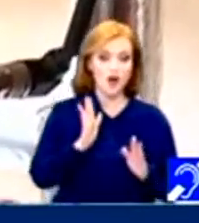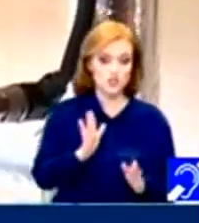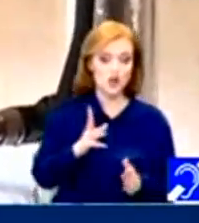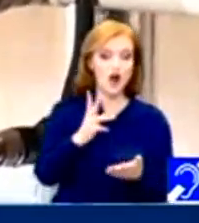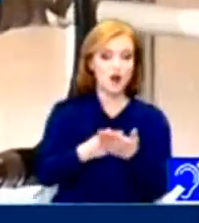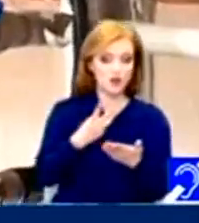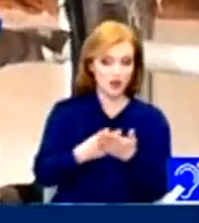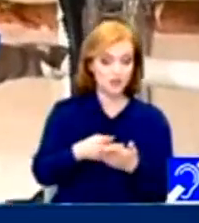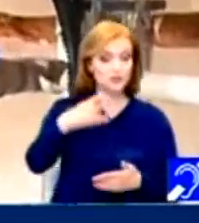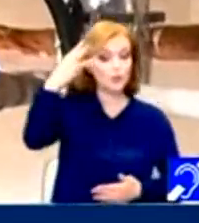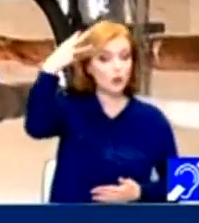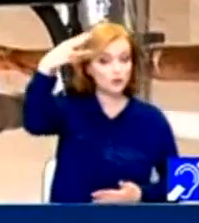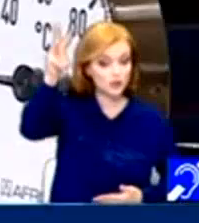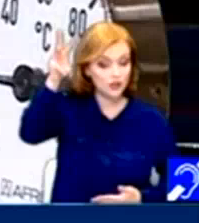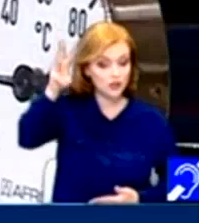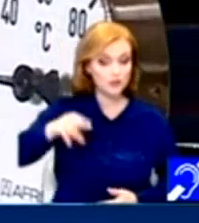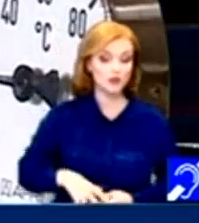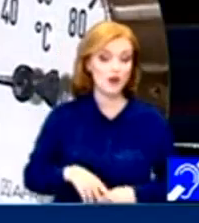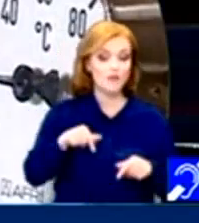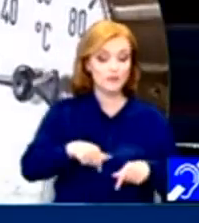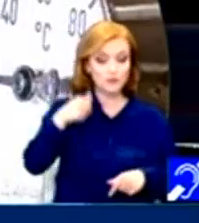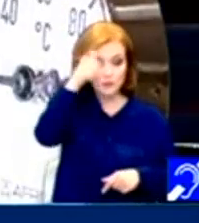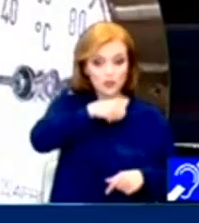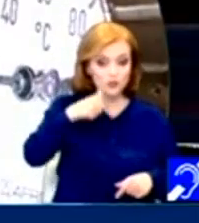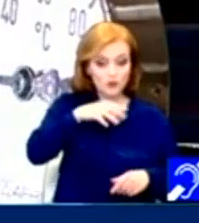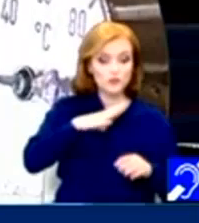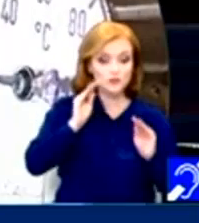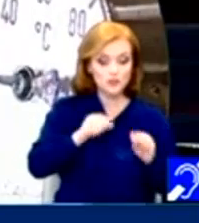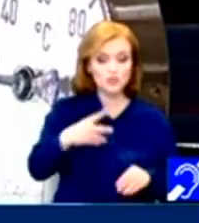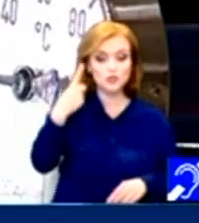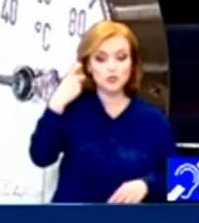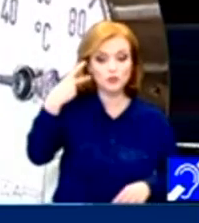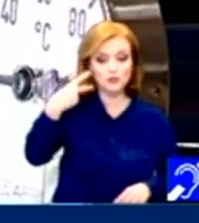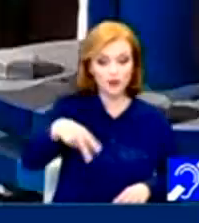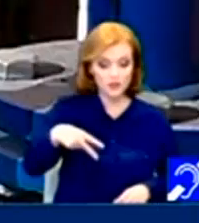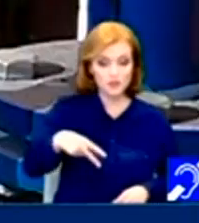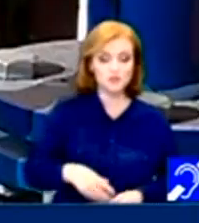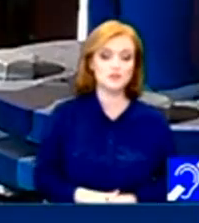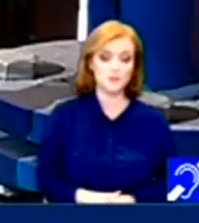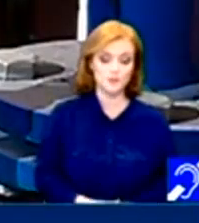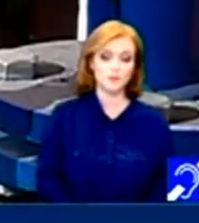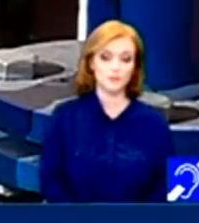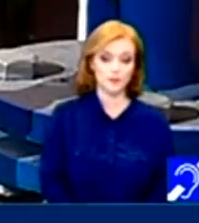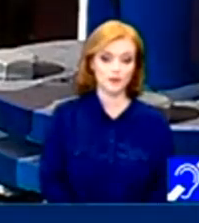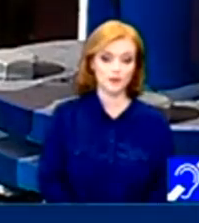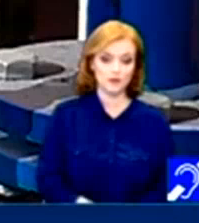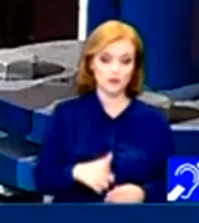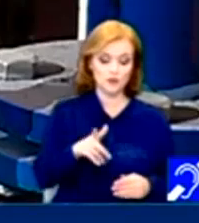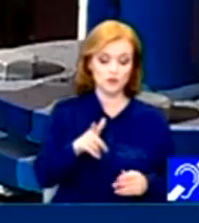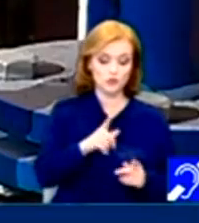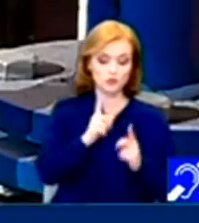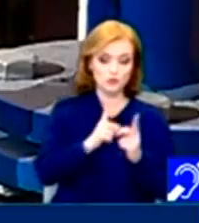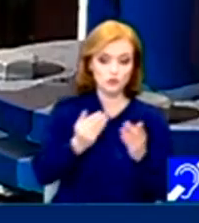modernizat. În acest an, Termoelectrica a instalat 120 de astfel de instalații destinate încălzirii clădirii în